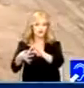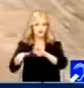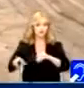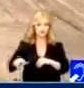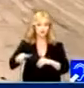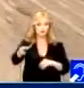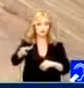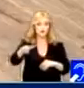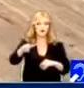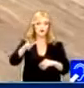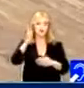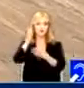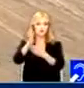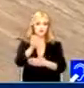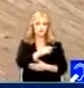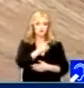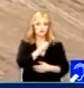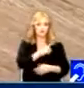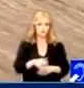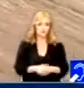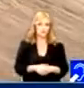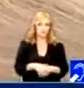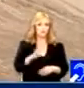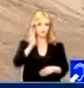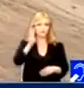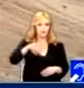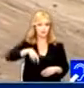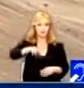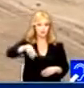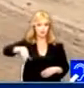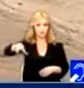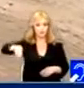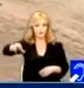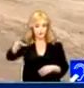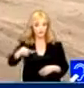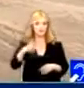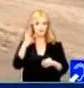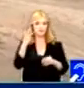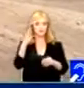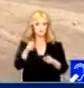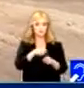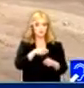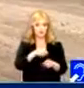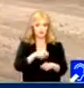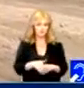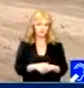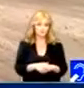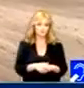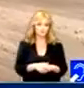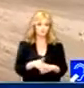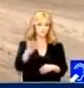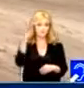prin acest drum de acces, care va avea 3 benzi și aproximativ 300 de metri. Interesant este faptul că anterior aici a existat